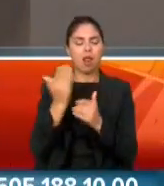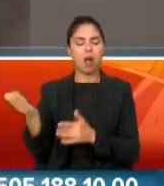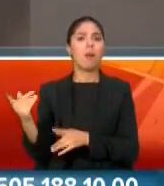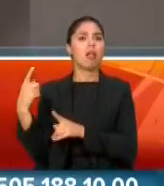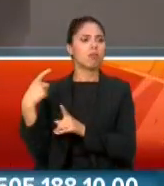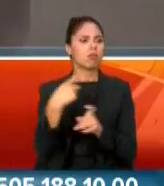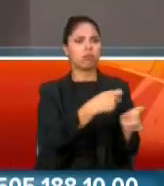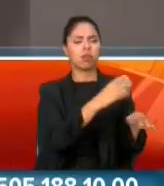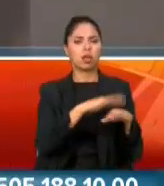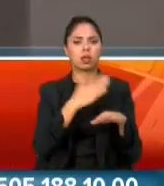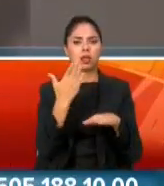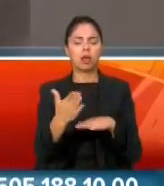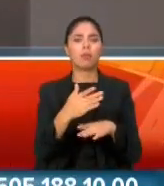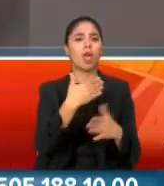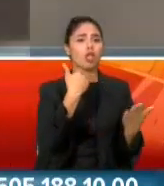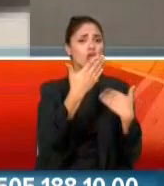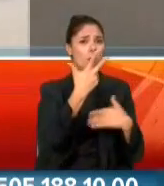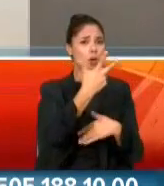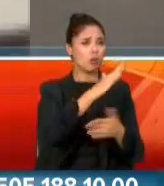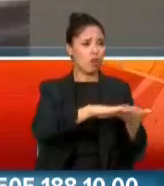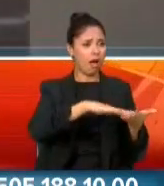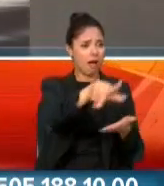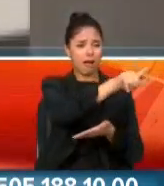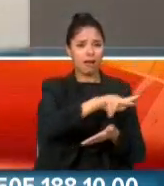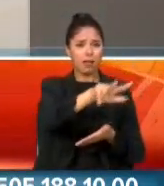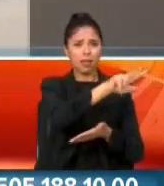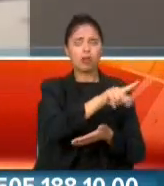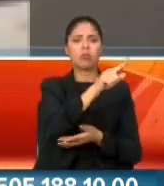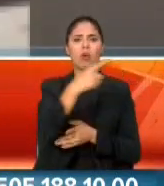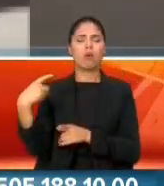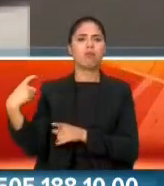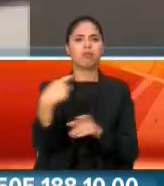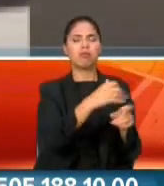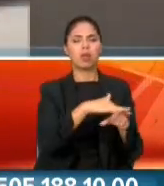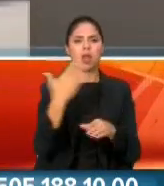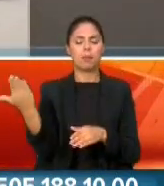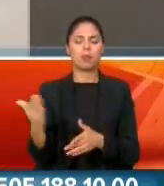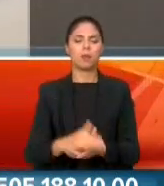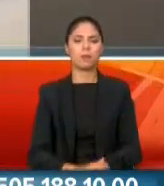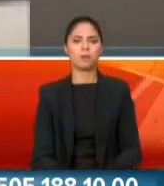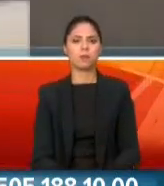Silahını çeken saldırgan sohbet eden 3 arkadaşın üzerine kurşun yağdırdı.